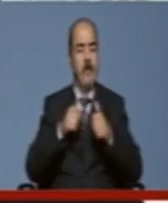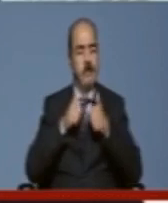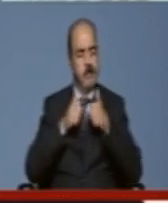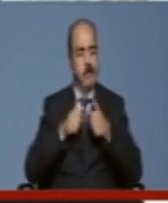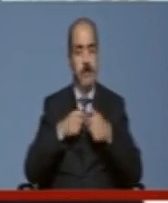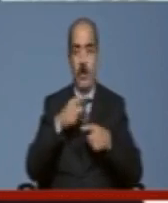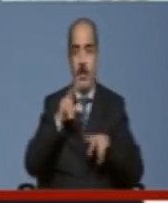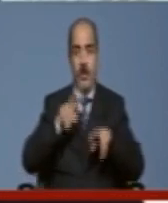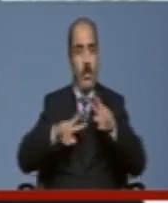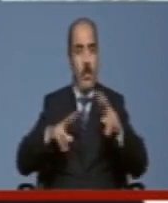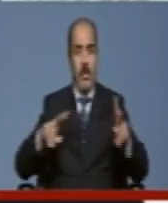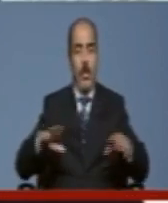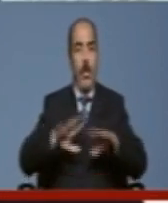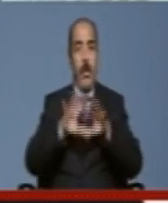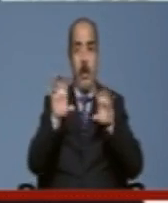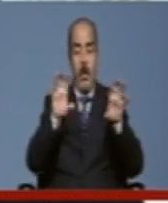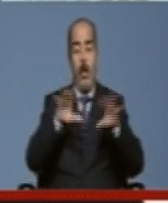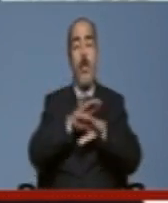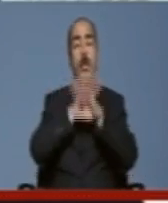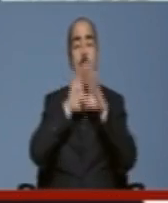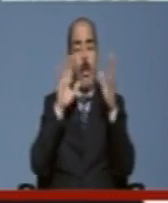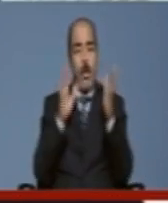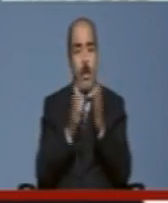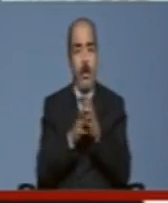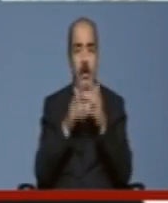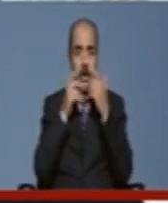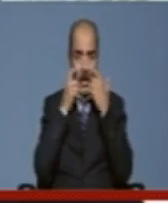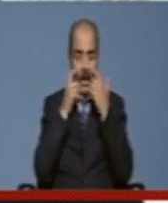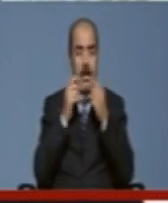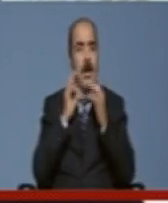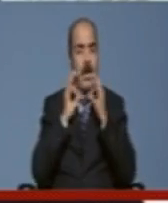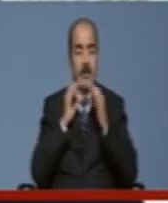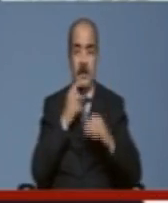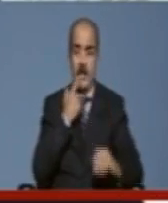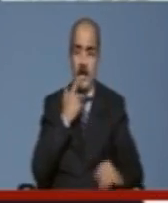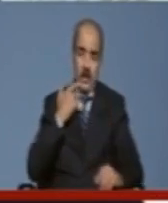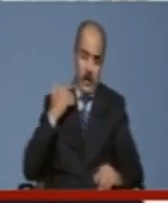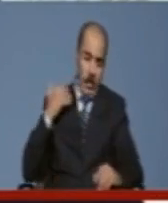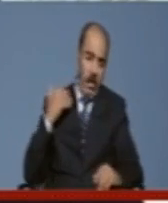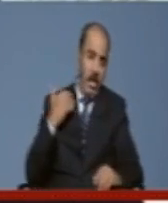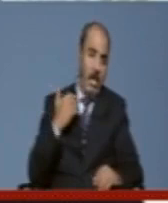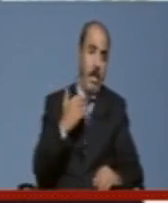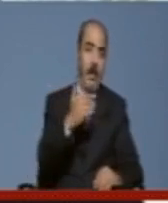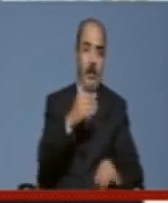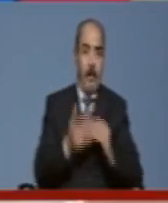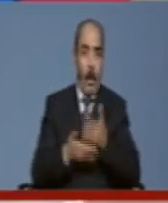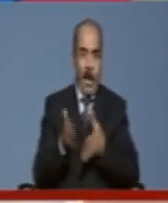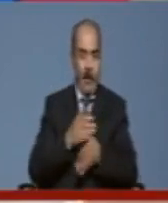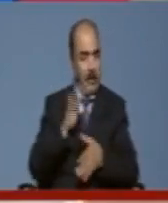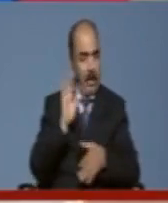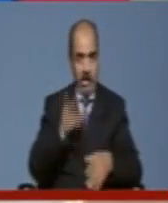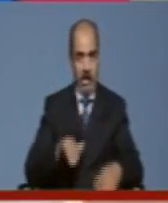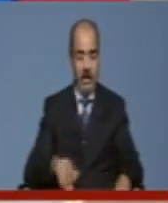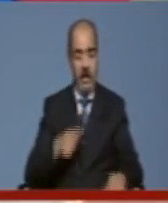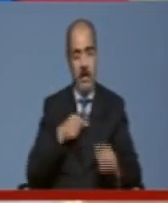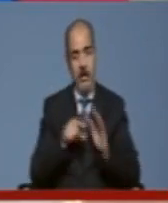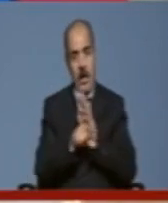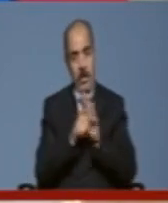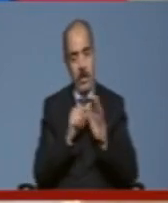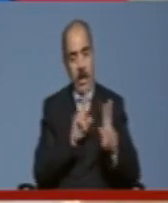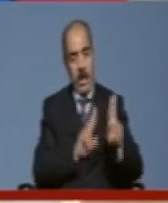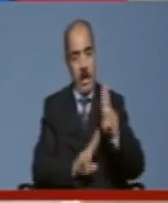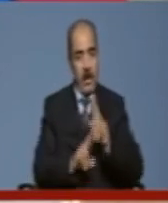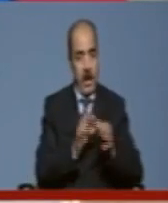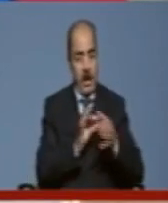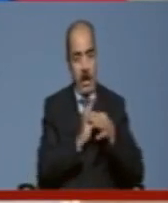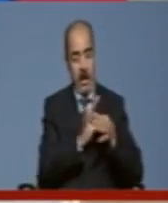المستويات بدول مختلفة، هذا الأمر بيتطلب سنوات طويلة جدا. ويمكن ده أيضا من ضمن الموضوعات اللي احنا تحدثنا فيها على